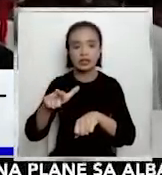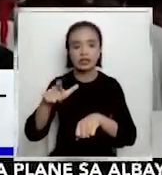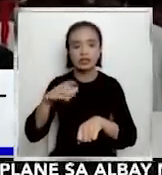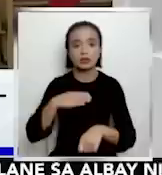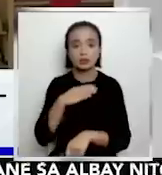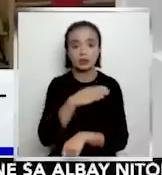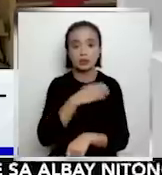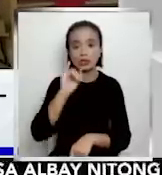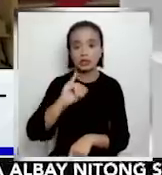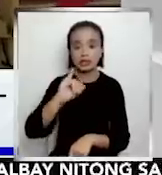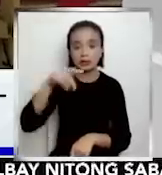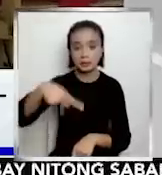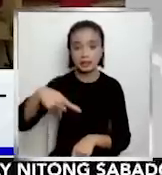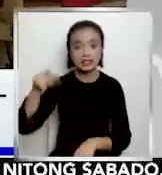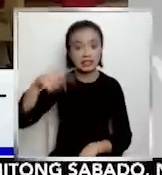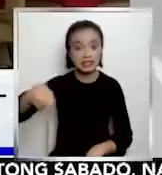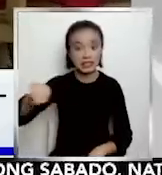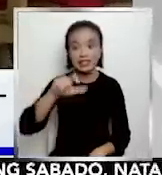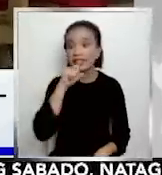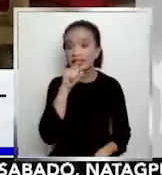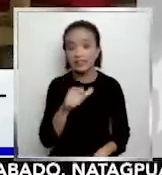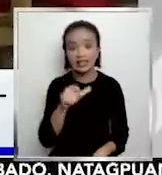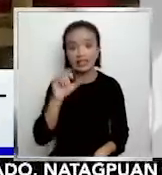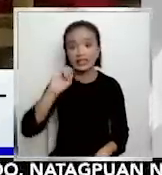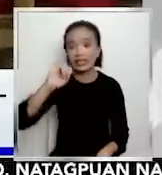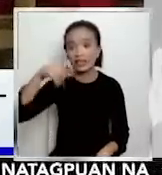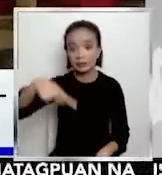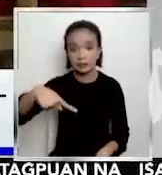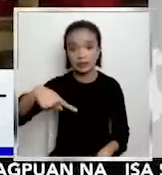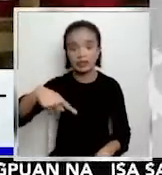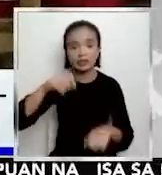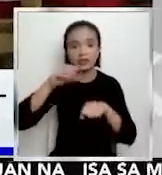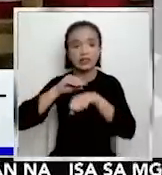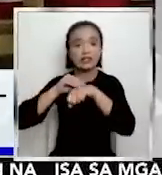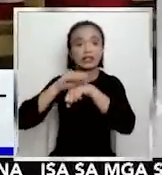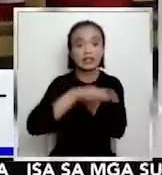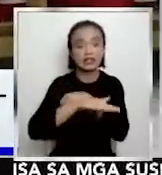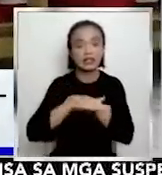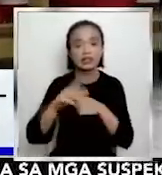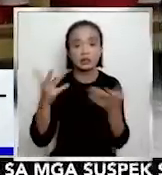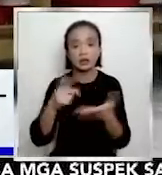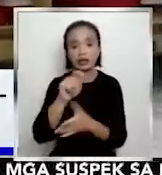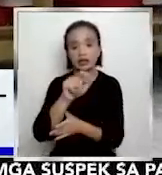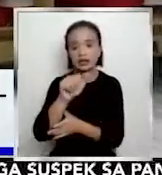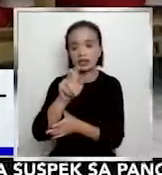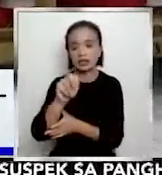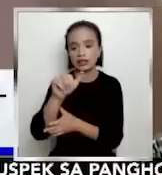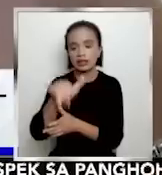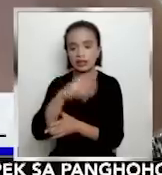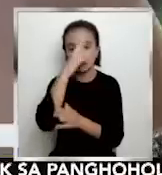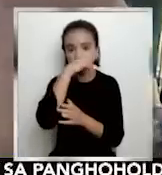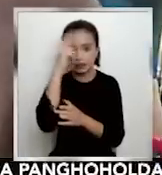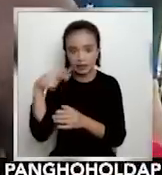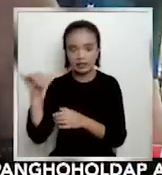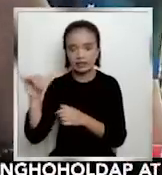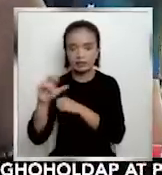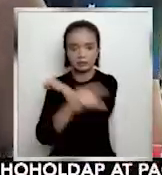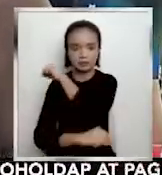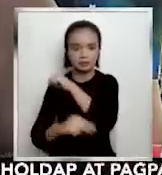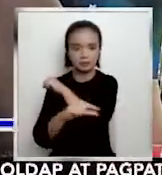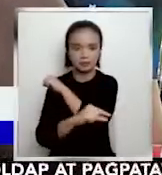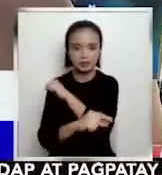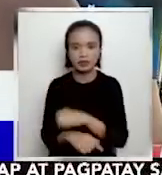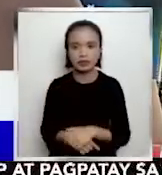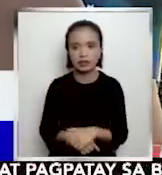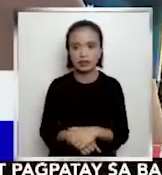hindi naman sila ang mga katutubong maaapektuhan sa Tanay Rizal at General Nacar, Quezon. Kahit tingnan sa